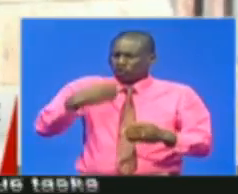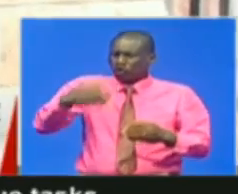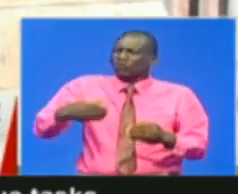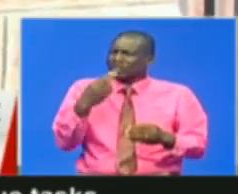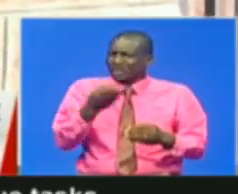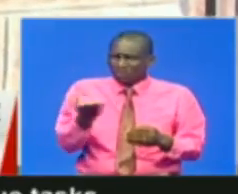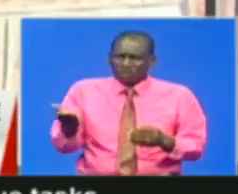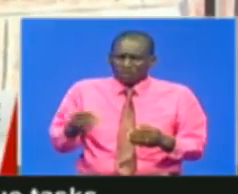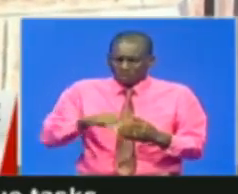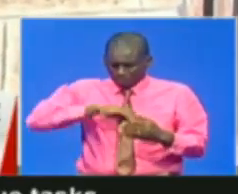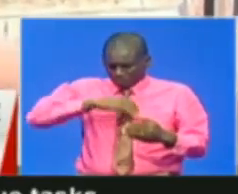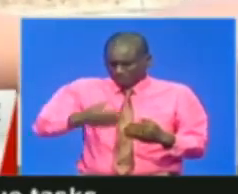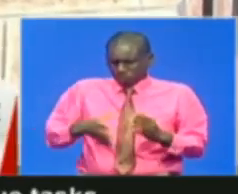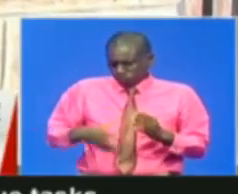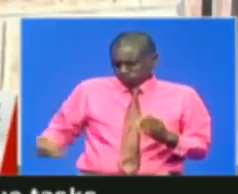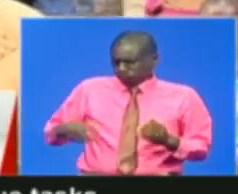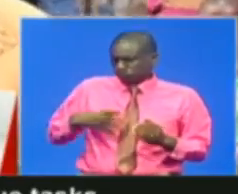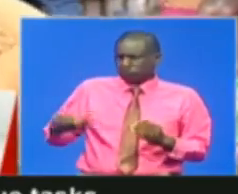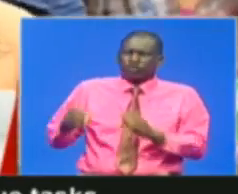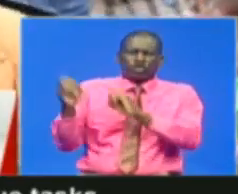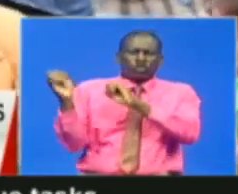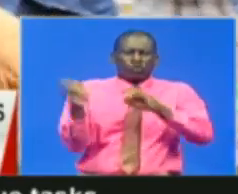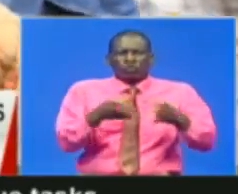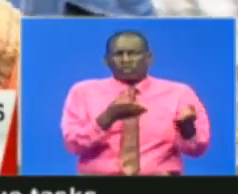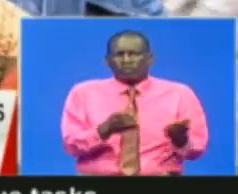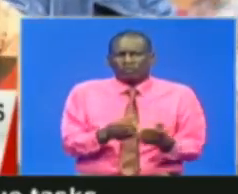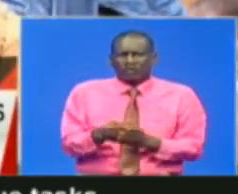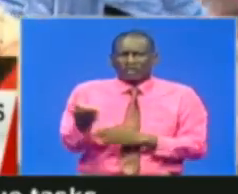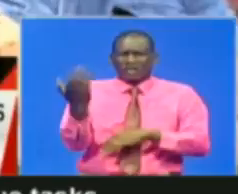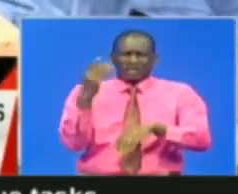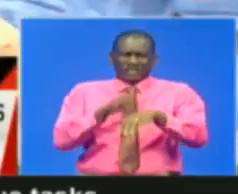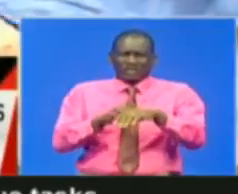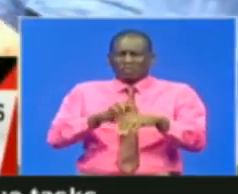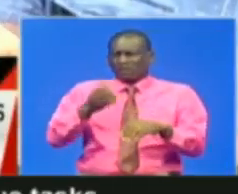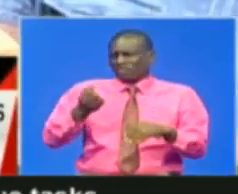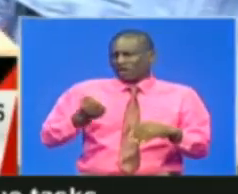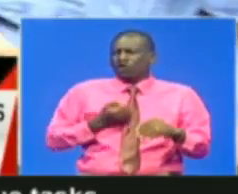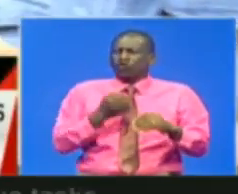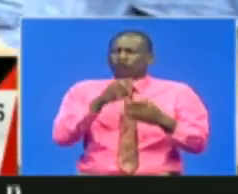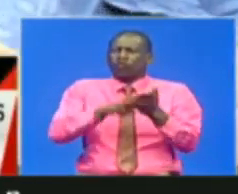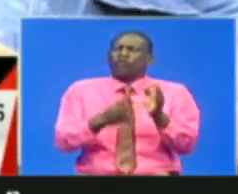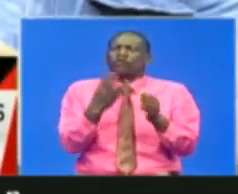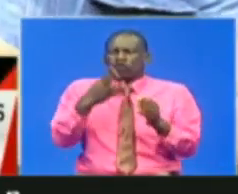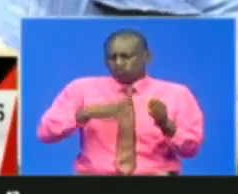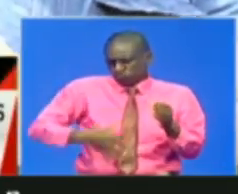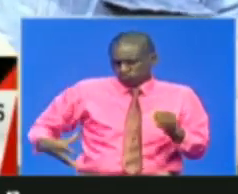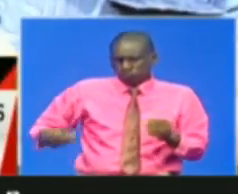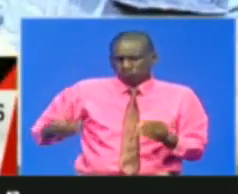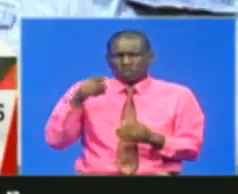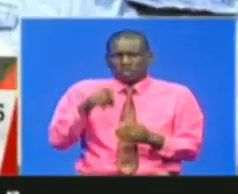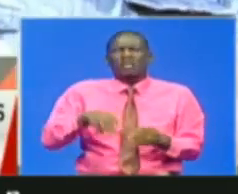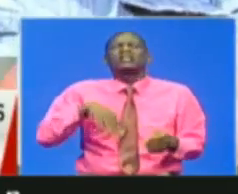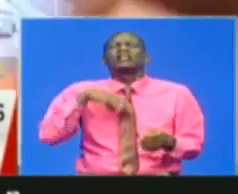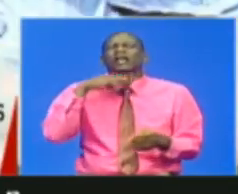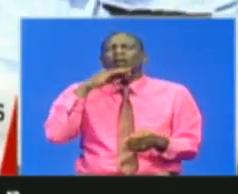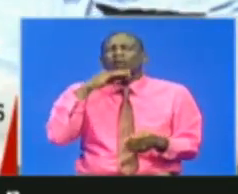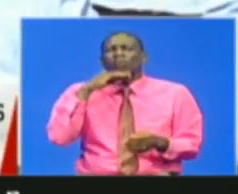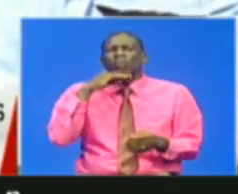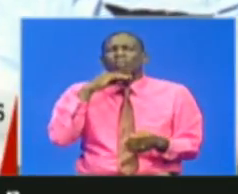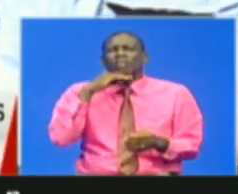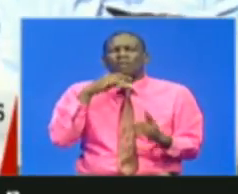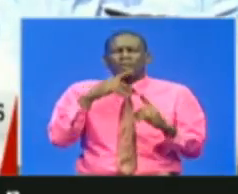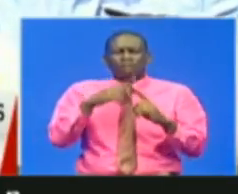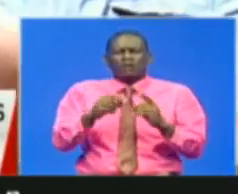dogo dogo na kubwa kubwa wanamsha pale. Last time kuna msichana wa form 4 alitoa mimba hapa. Alikufa. Maneno